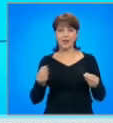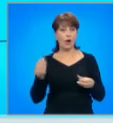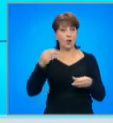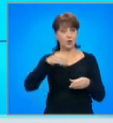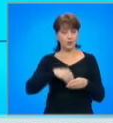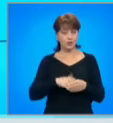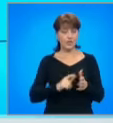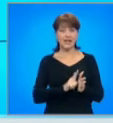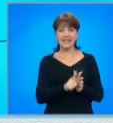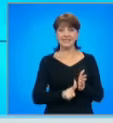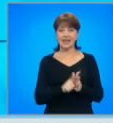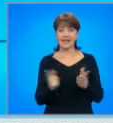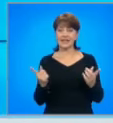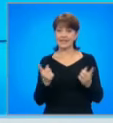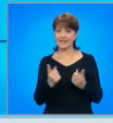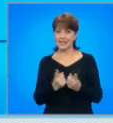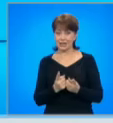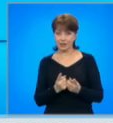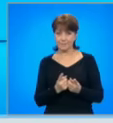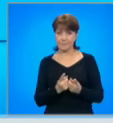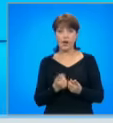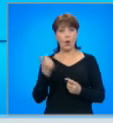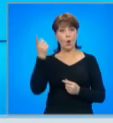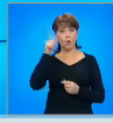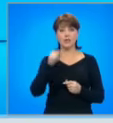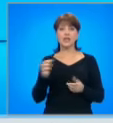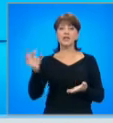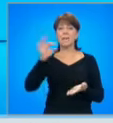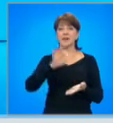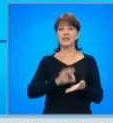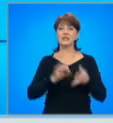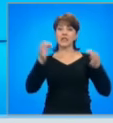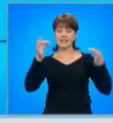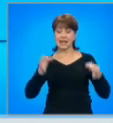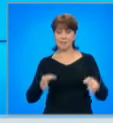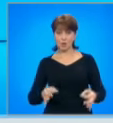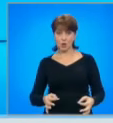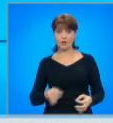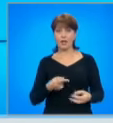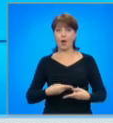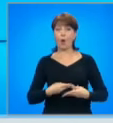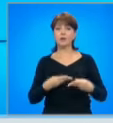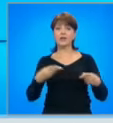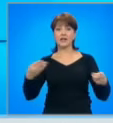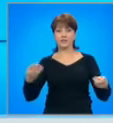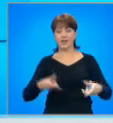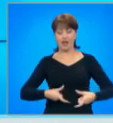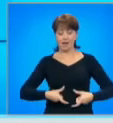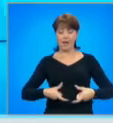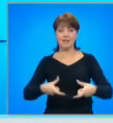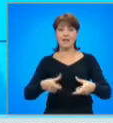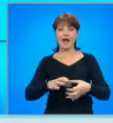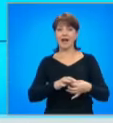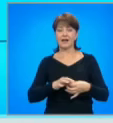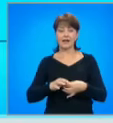участваха в извънредната среща в Брюксел по темата енергетика. Утре те ще присъстват на церемонията по официалното откриване на интерконектора с